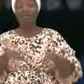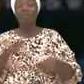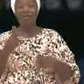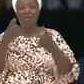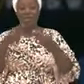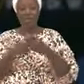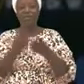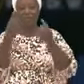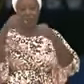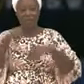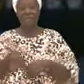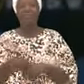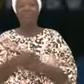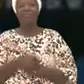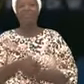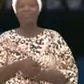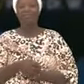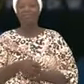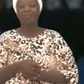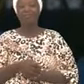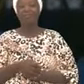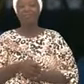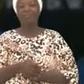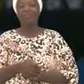ou que la pluie commence à tomber